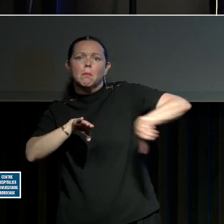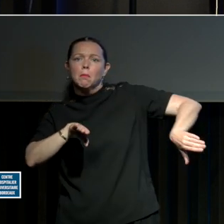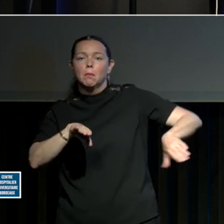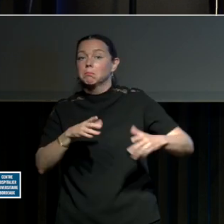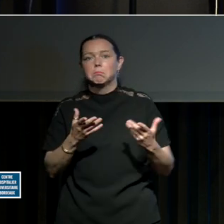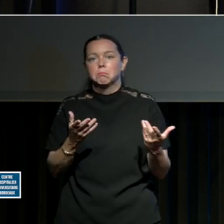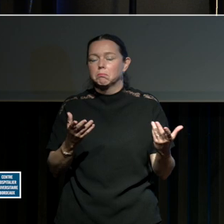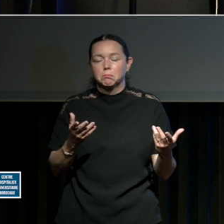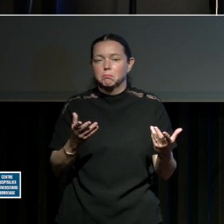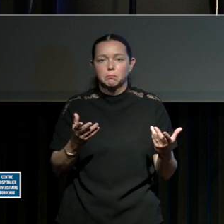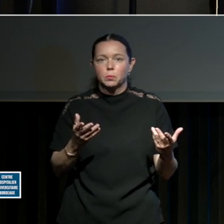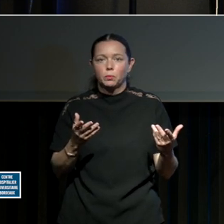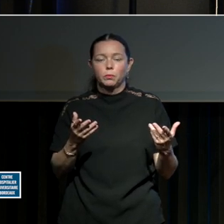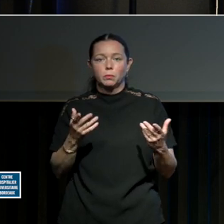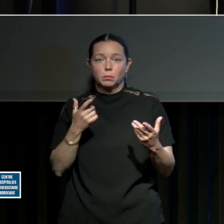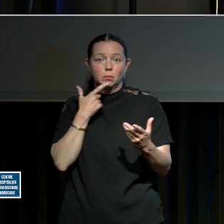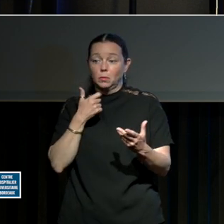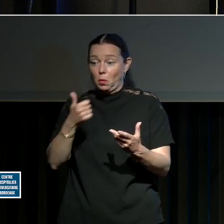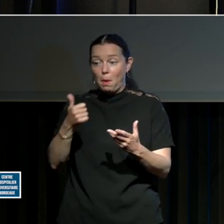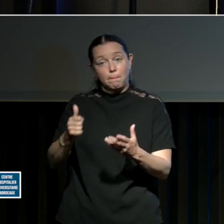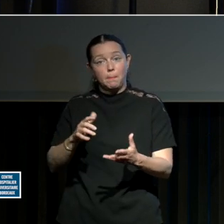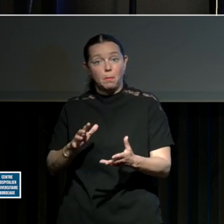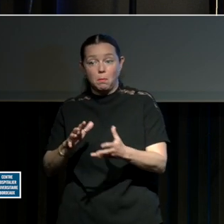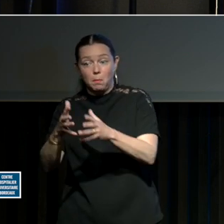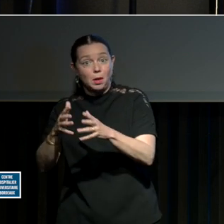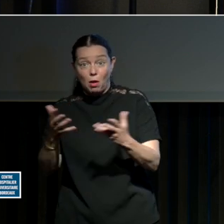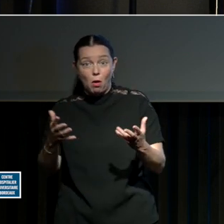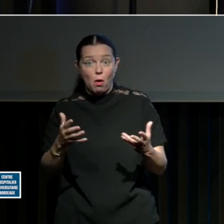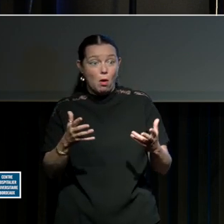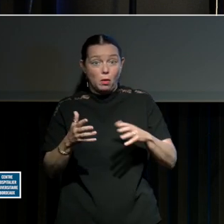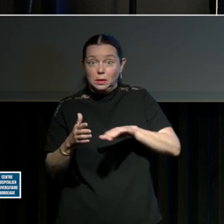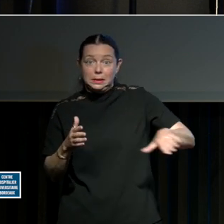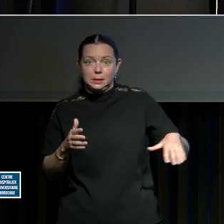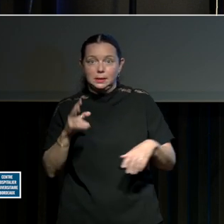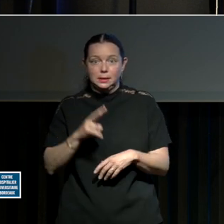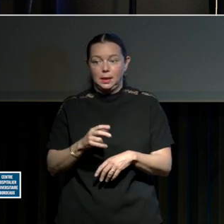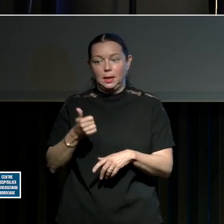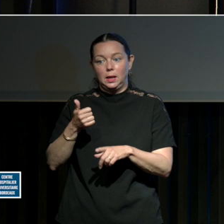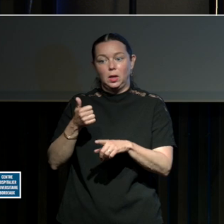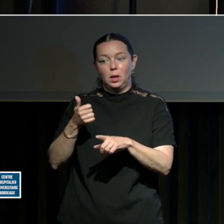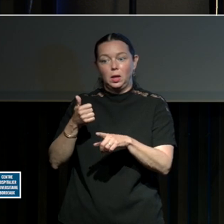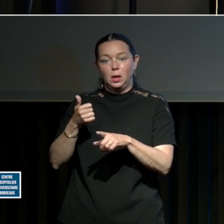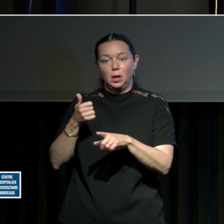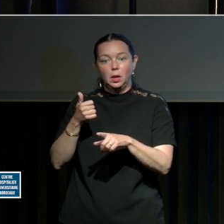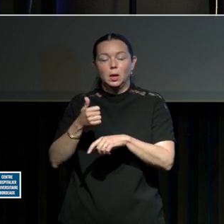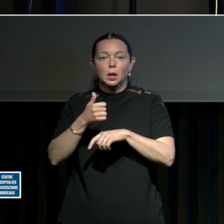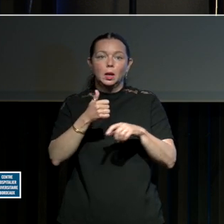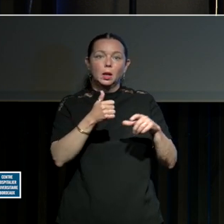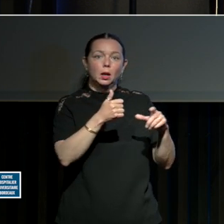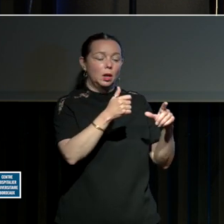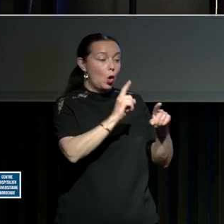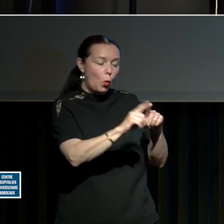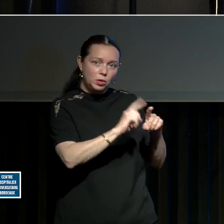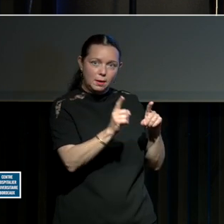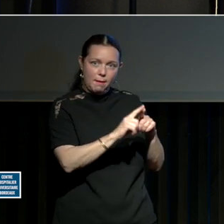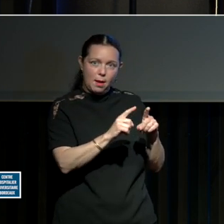au développement de la conduite, mais c'est bien l'interaction des propriétés addictives de l'objet de